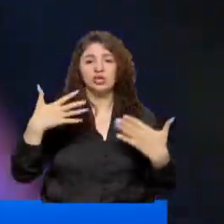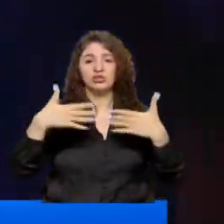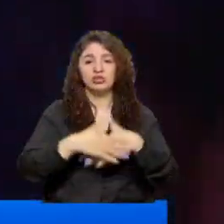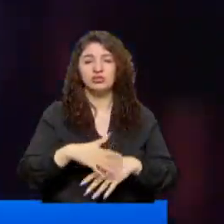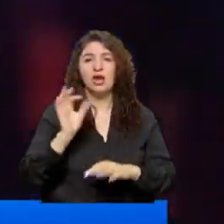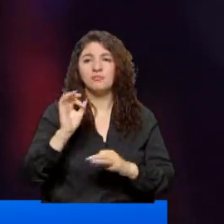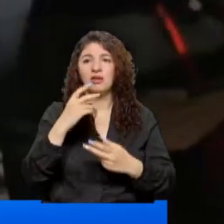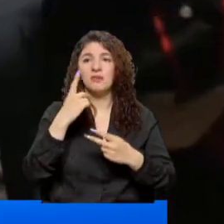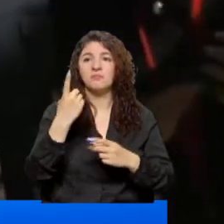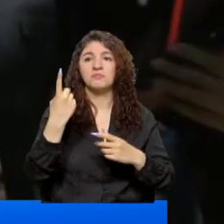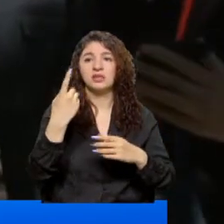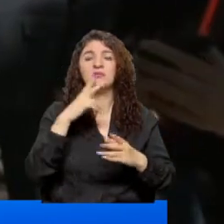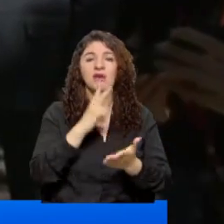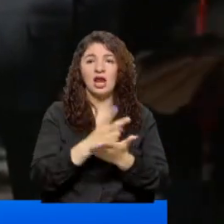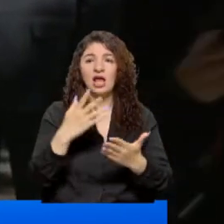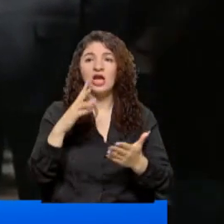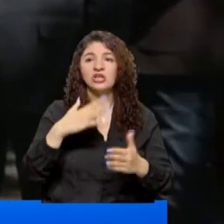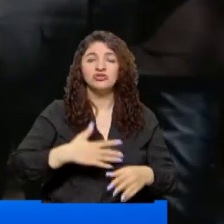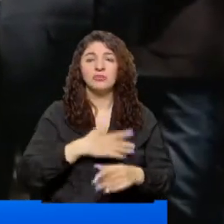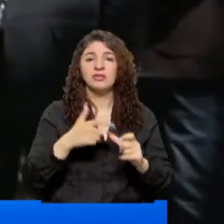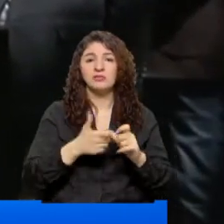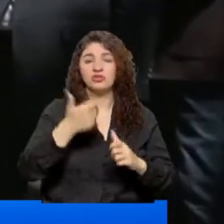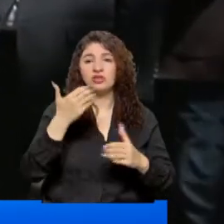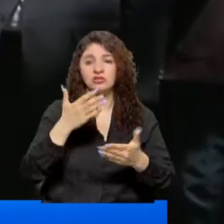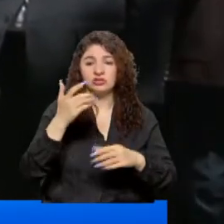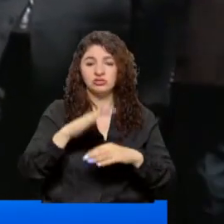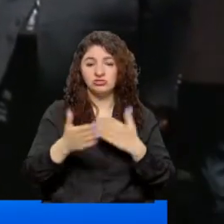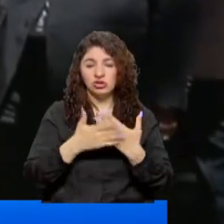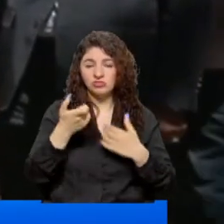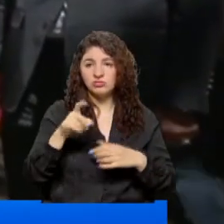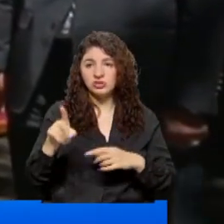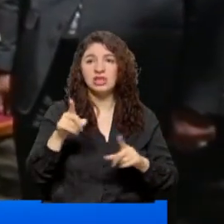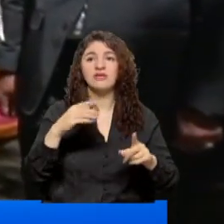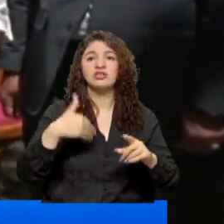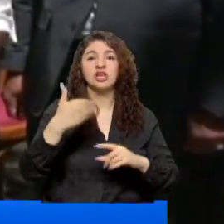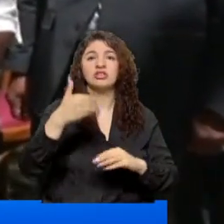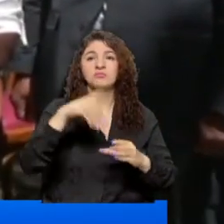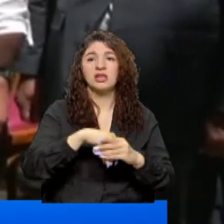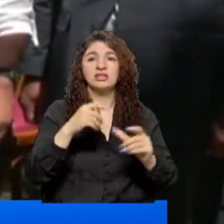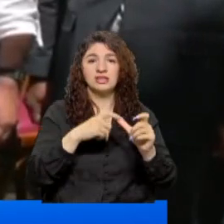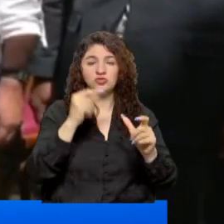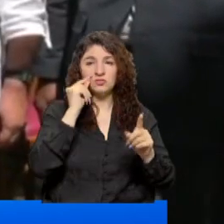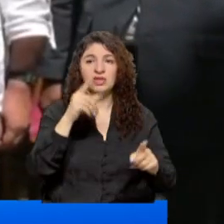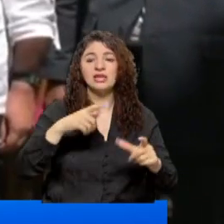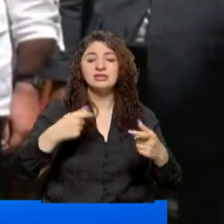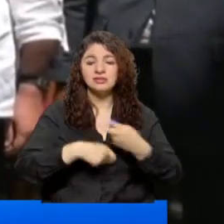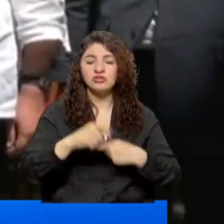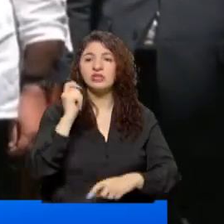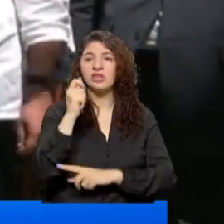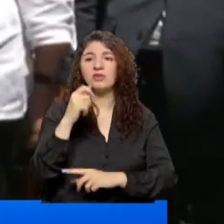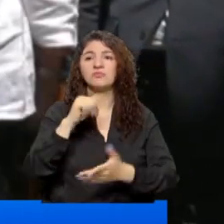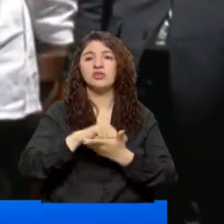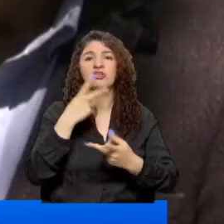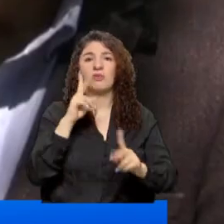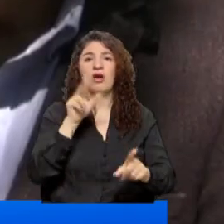gecesinde geldi gece 1.00 kararıp CHP Genel Başkan Yardımcısı Veli Ağbaba ile gelecek Partili Selçuk Özdağ sektör temsilcilerinin